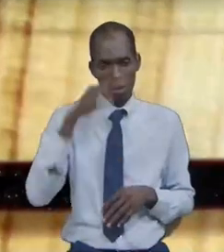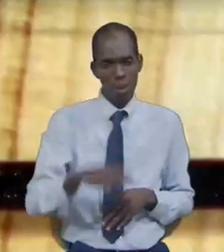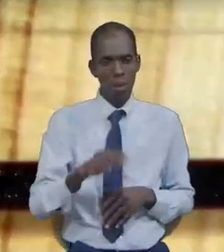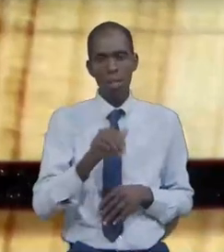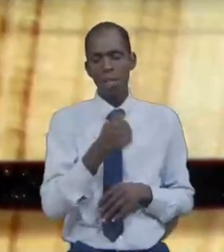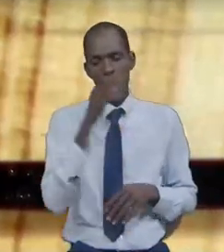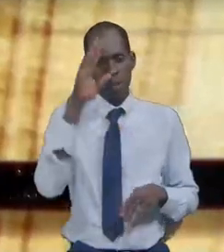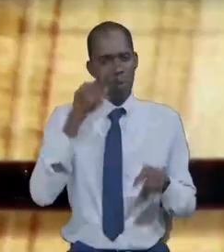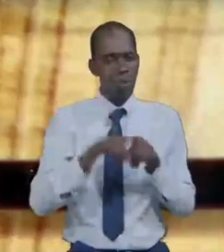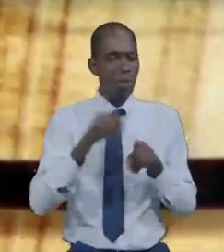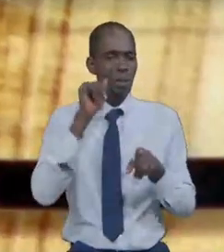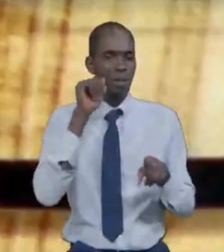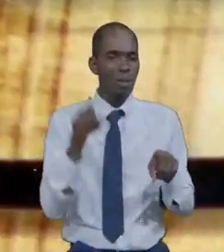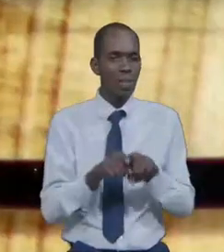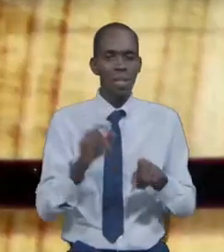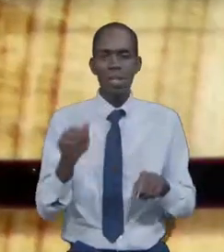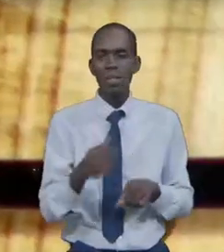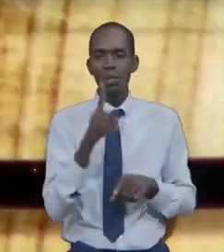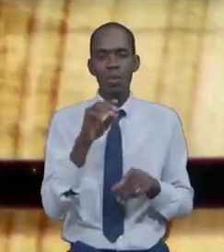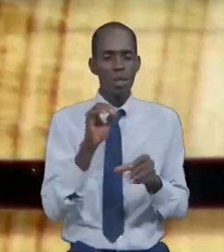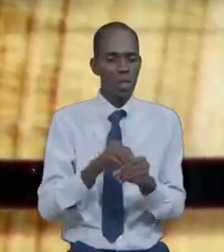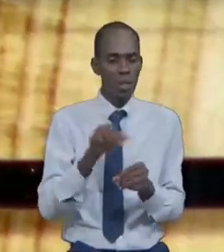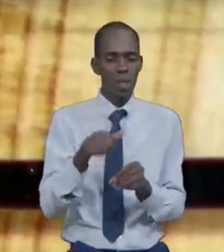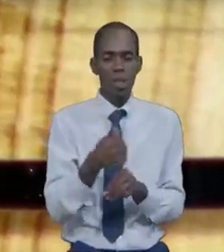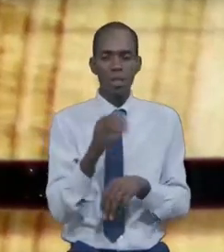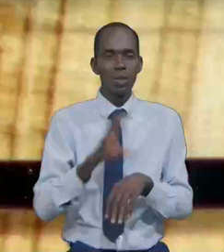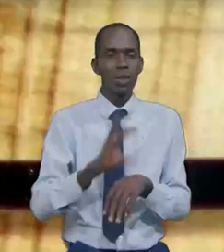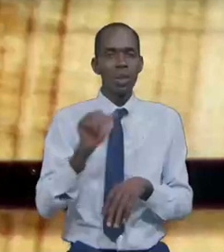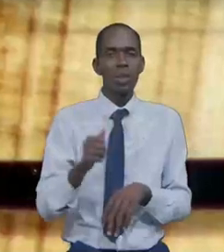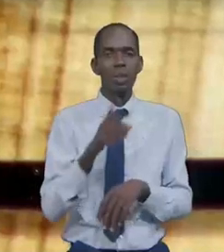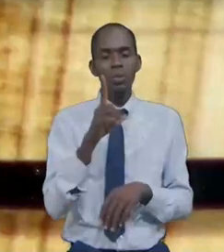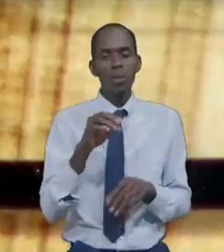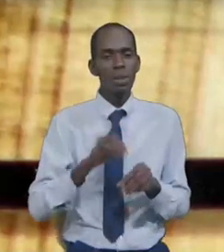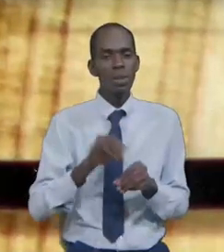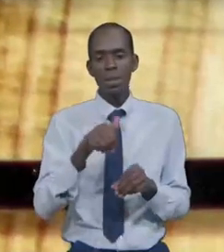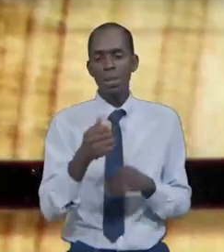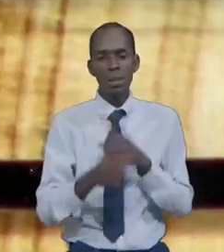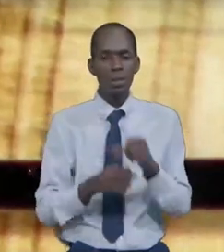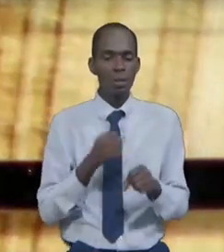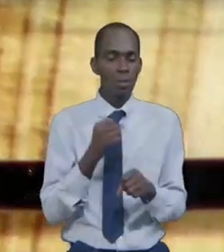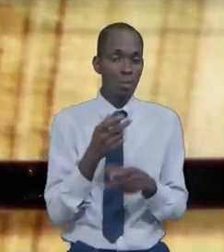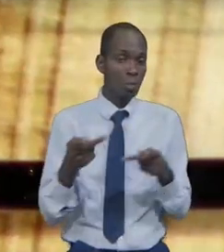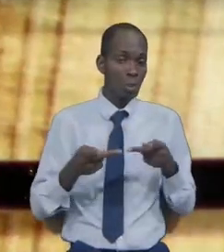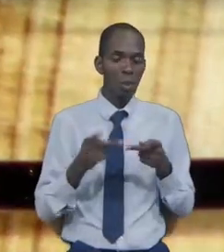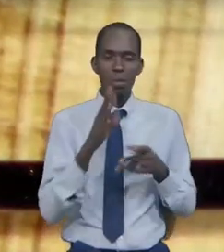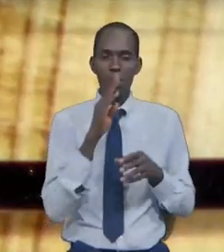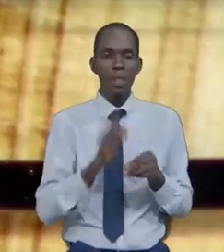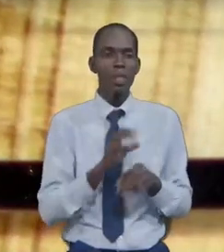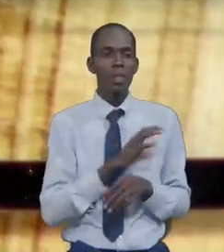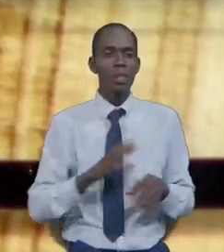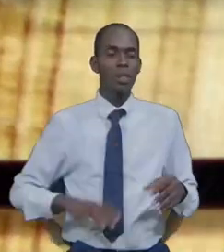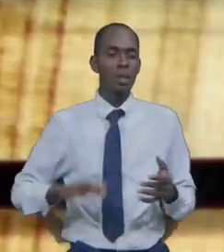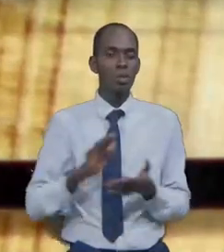une sœur, si quelqu'un dans une église, si quelqu'un dans un âge est en Christ, il est une